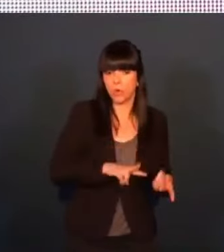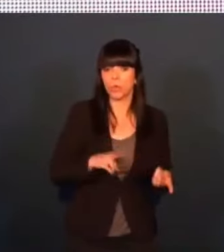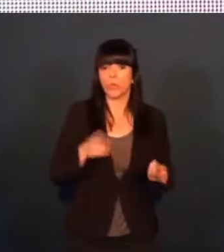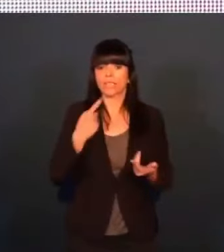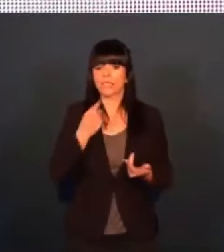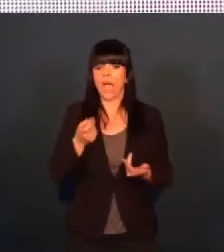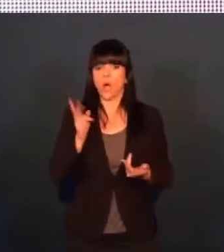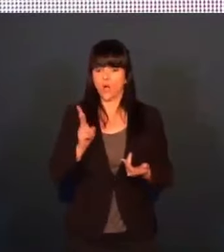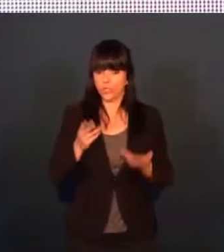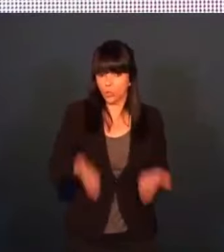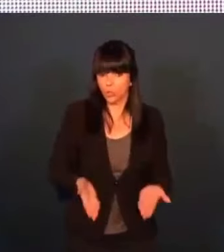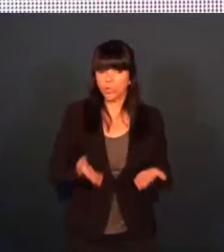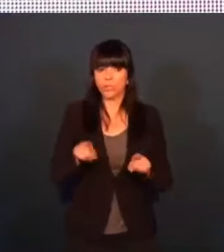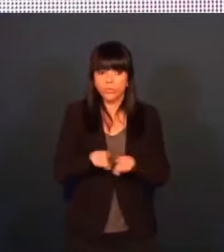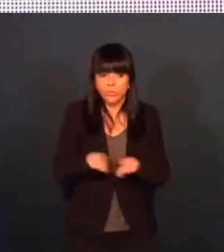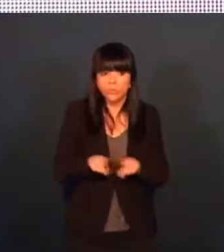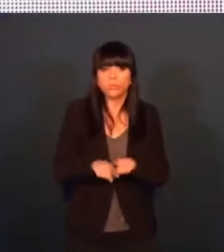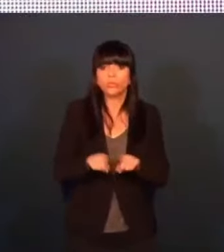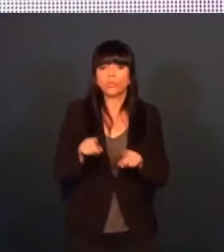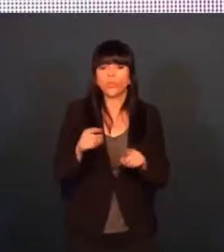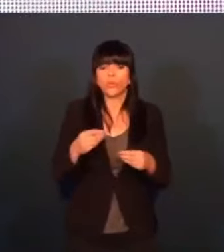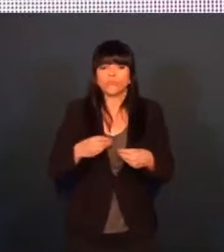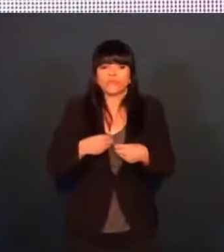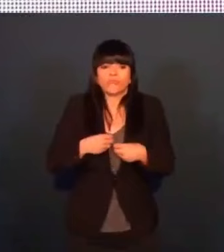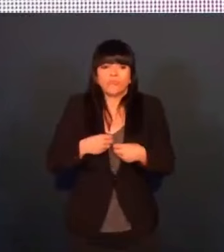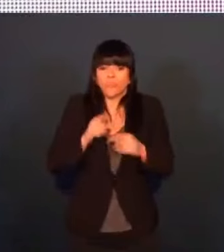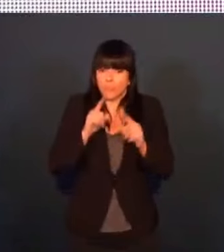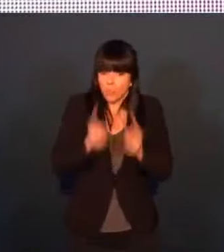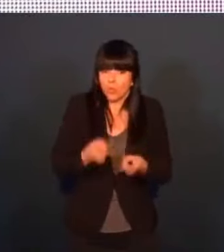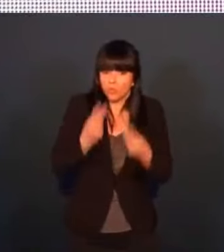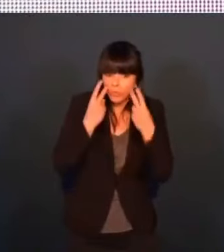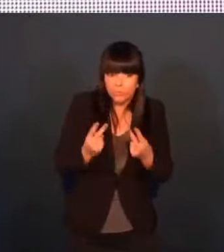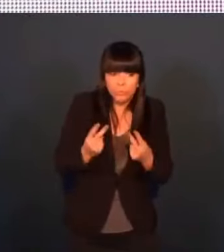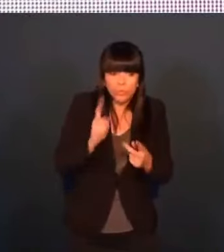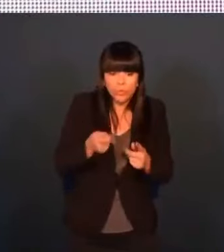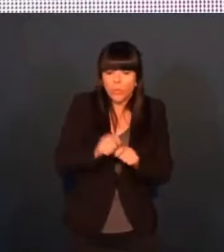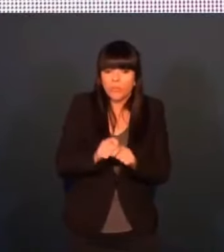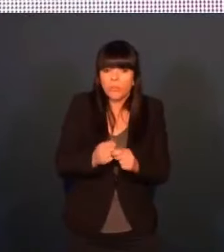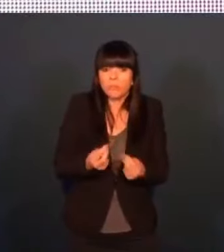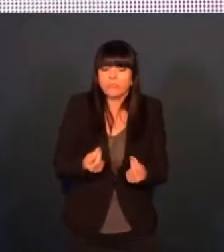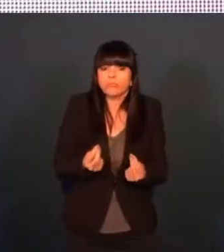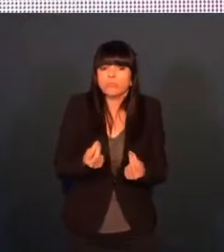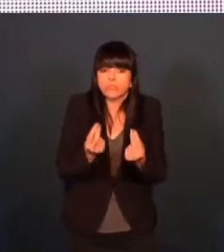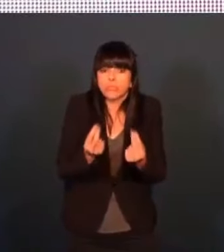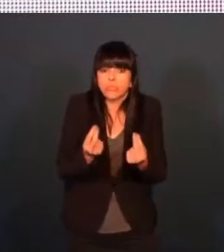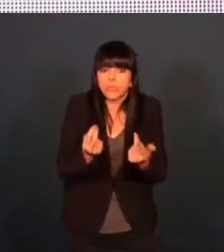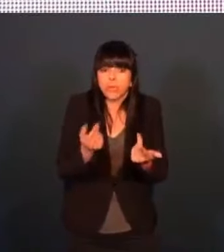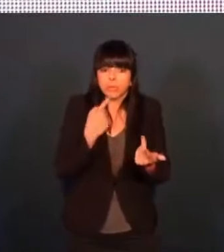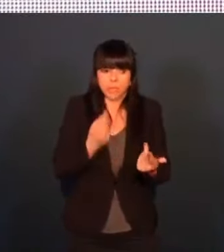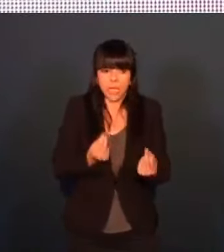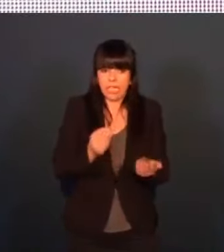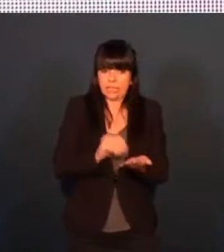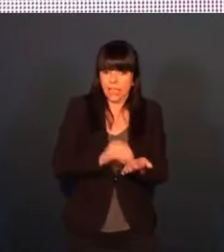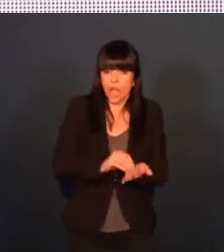Конституцията и всъщност ние получихме усещането, че можем да напреднем значително по отношение на задачите